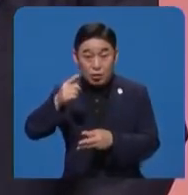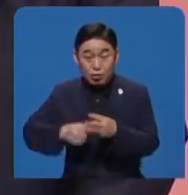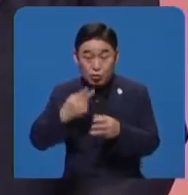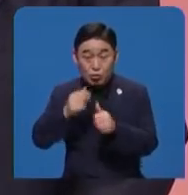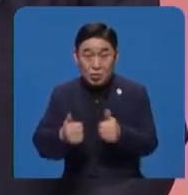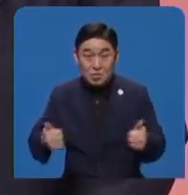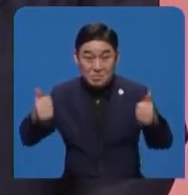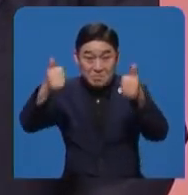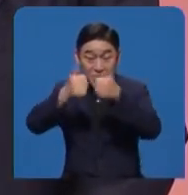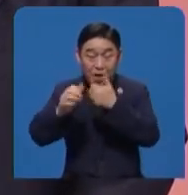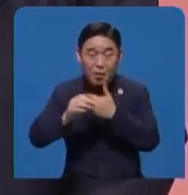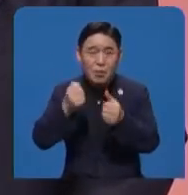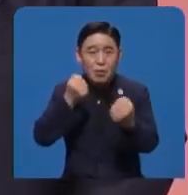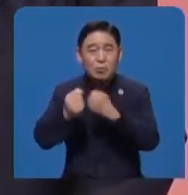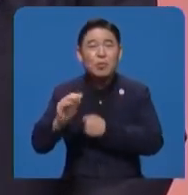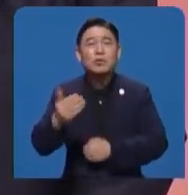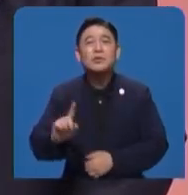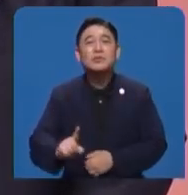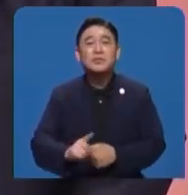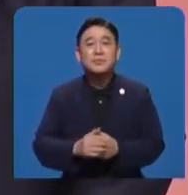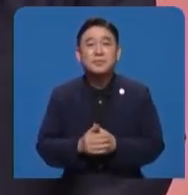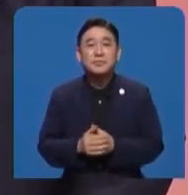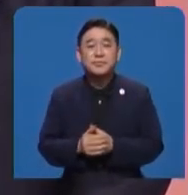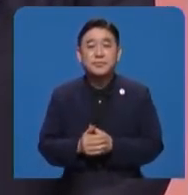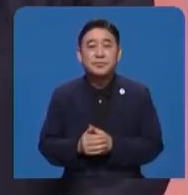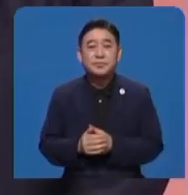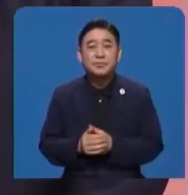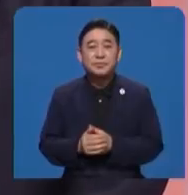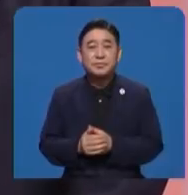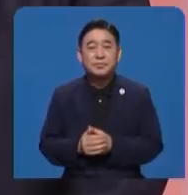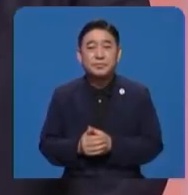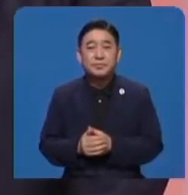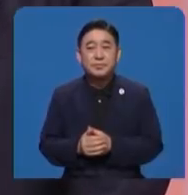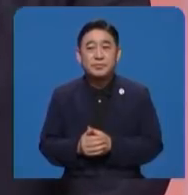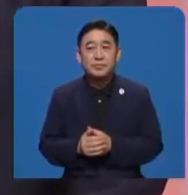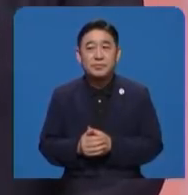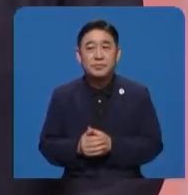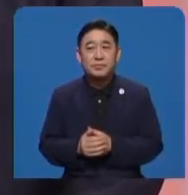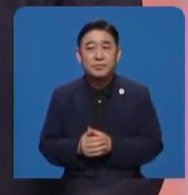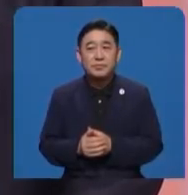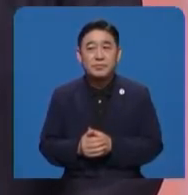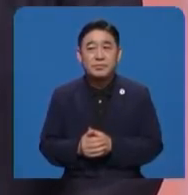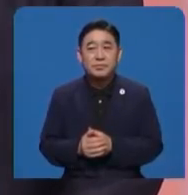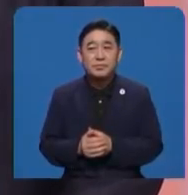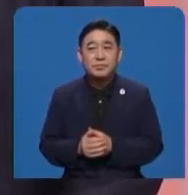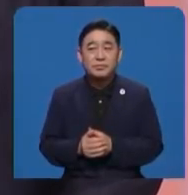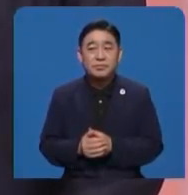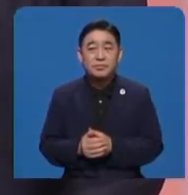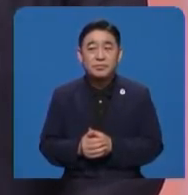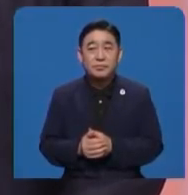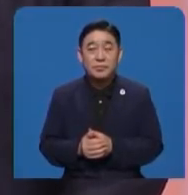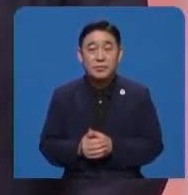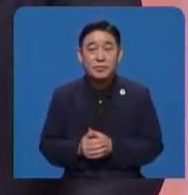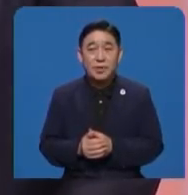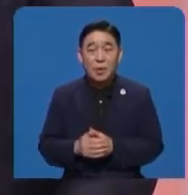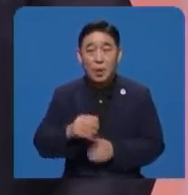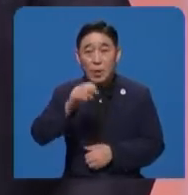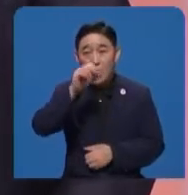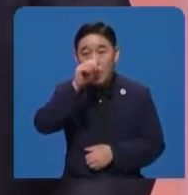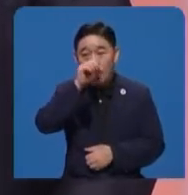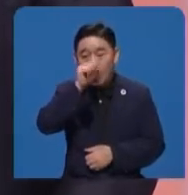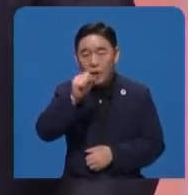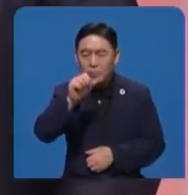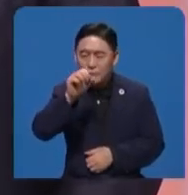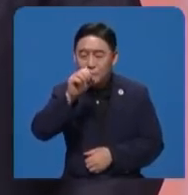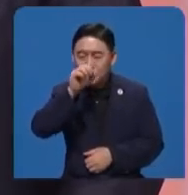네. 이 극복을 해야 되는데 어떻게 하시겠습니까? 글쎄 뭐 우리 저 비호감도가 낮은 우리 홍